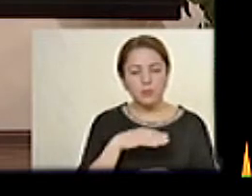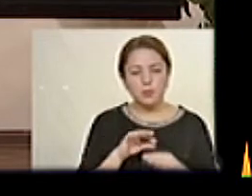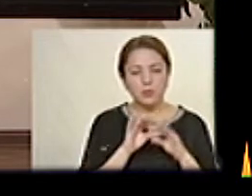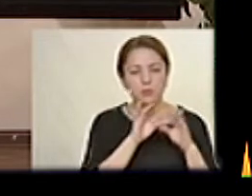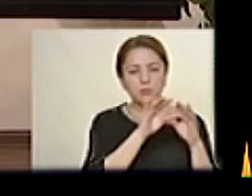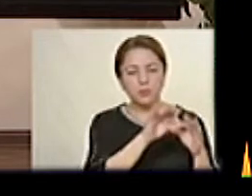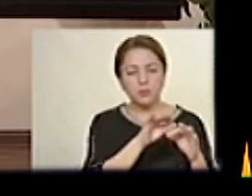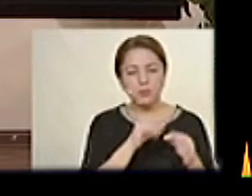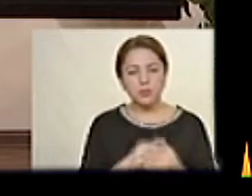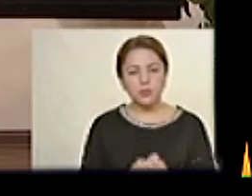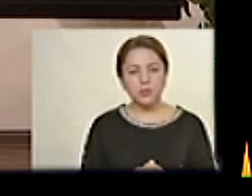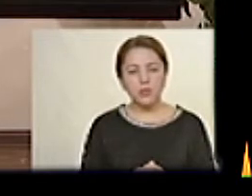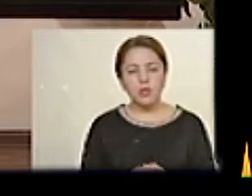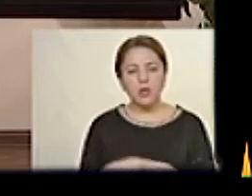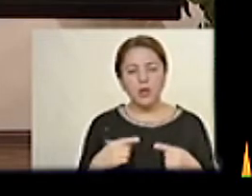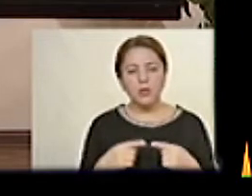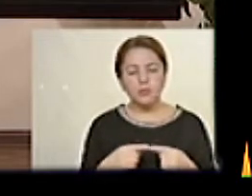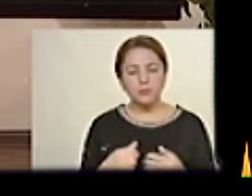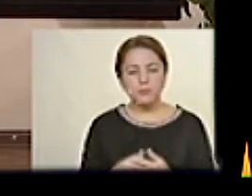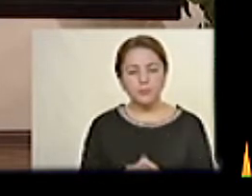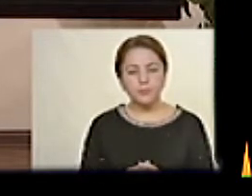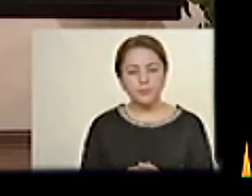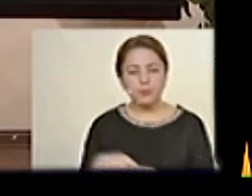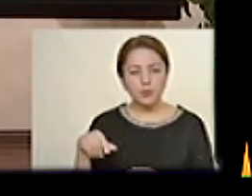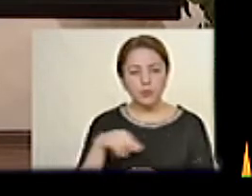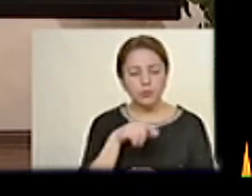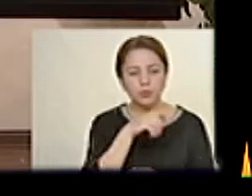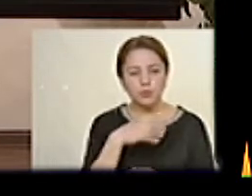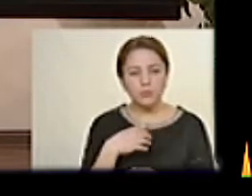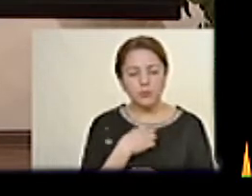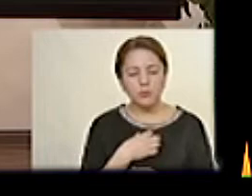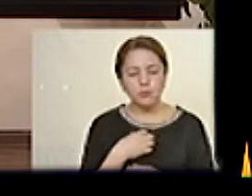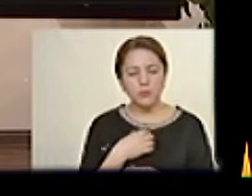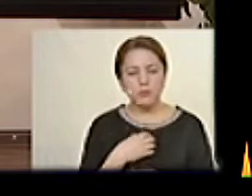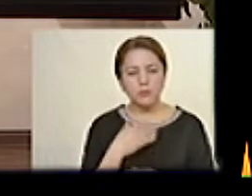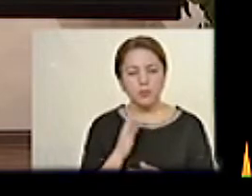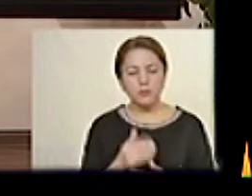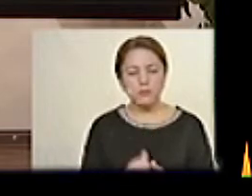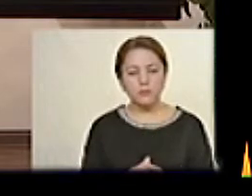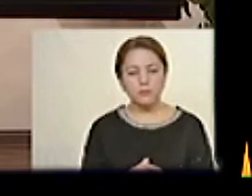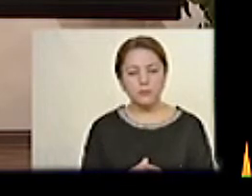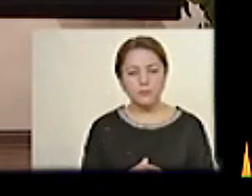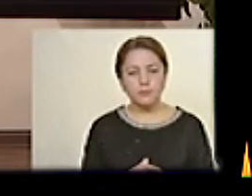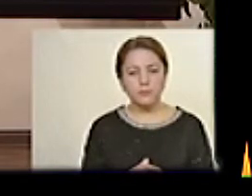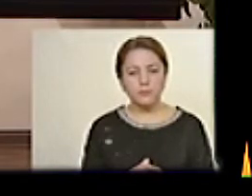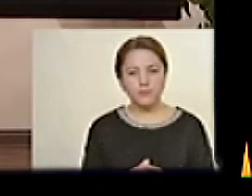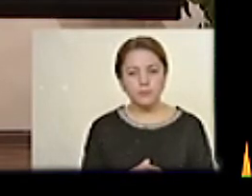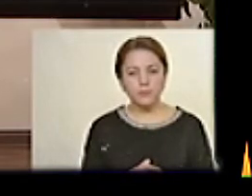demak, aynan mana shu yo'llarning ahamiyati katta bo'ladi.